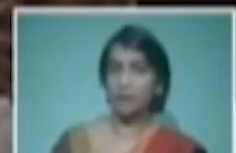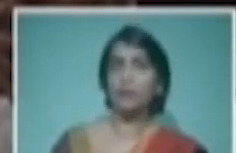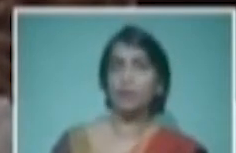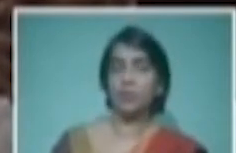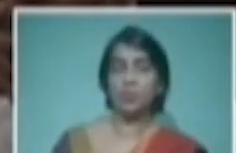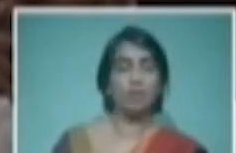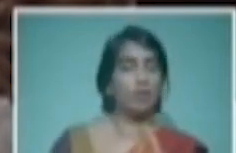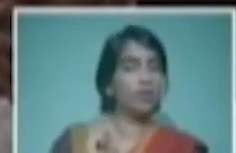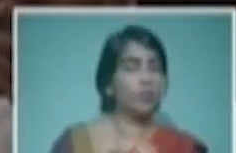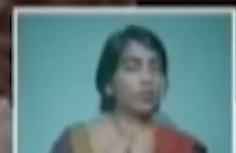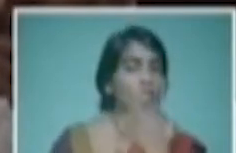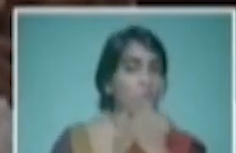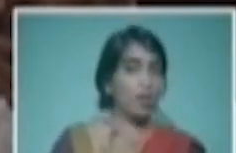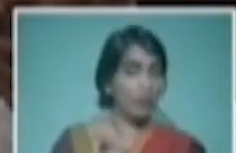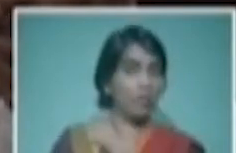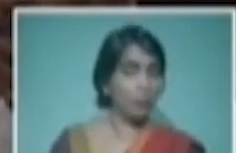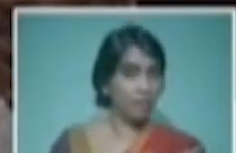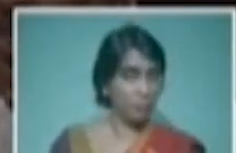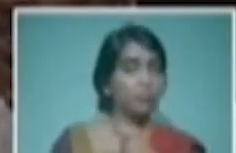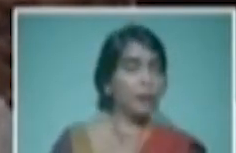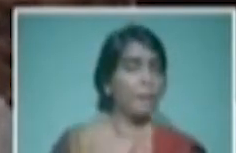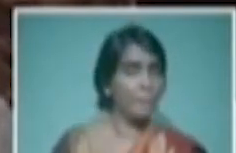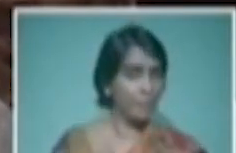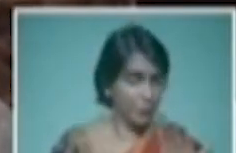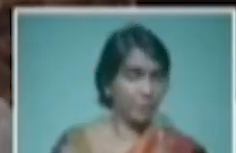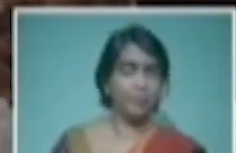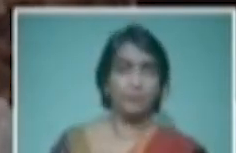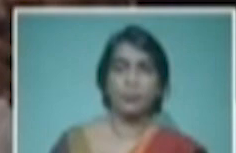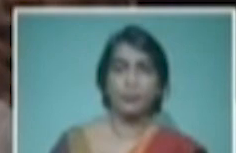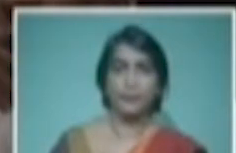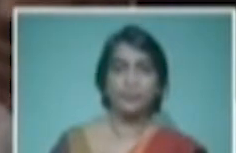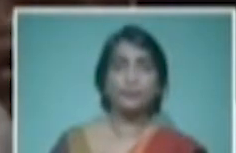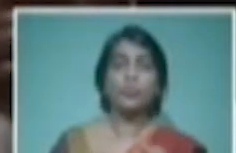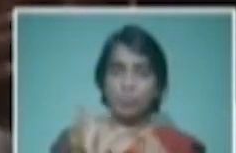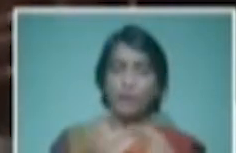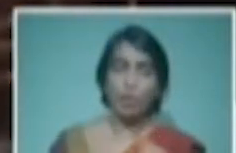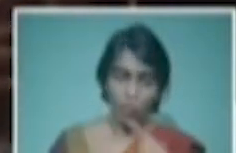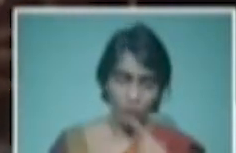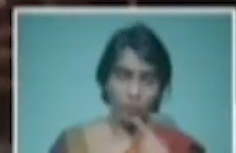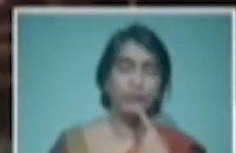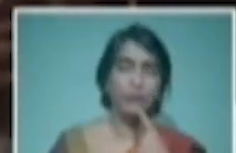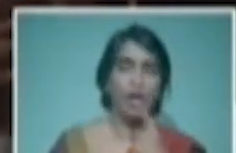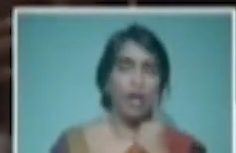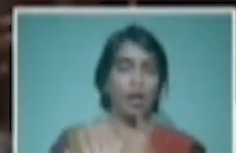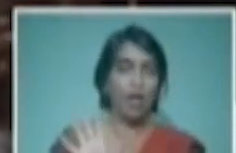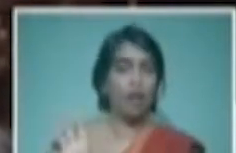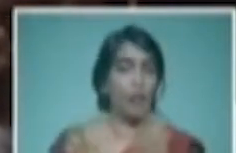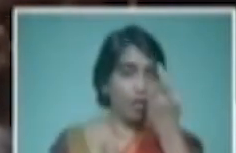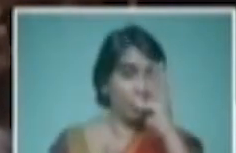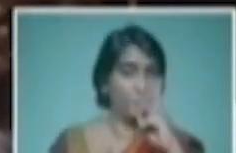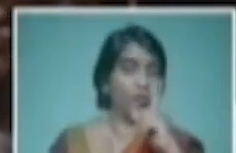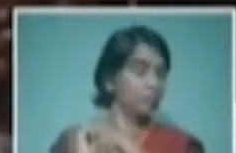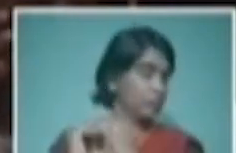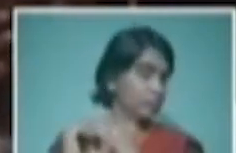ශිල්ප කලා විෂය පාසල් නිර්දේශ තුල තාමත් ඉගෙනීම කටයුතු සිදු කරන්නේ නේද? පිළිතුර ඔව්. 13 වසරක අඛණ්ඩ අධ්‍යාපන